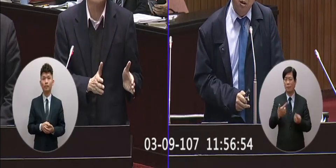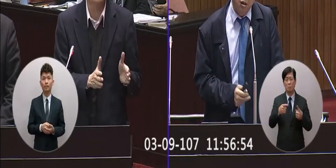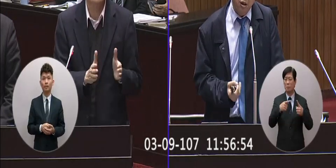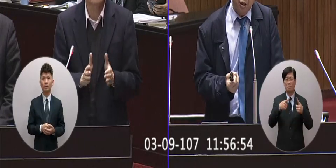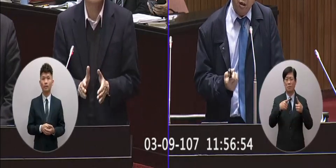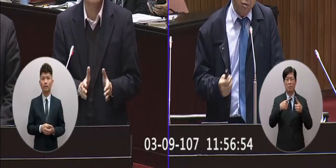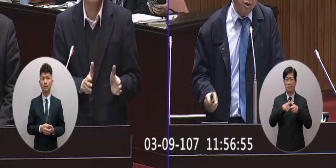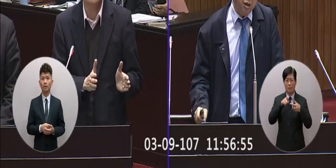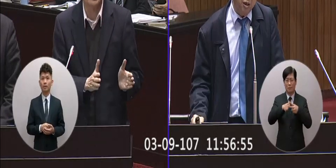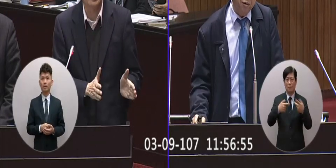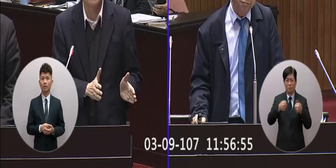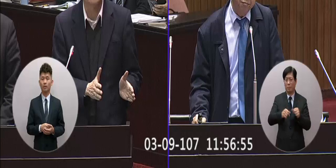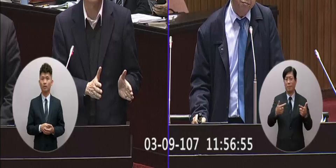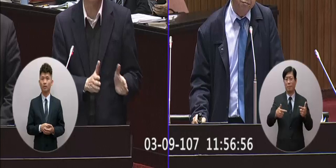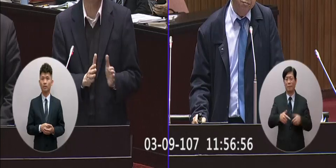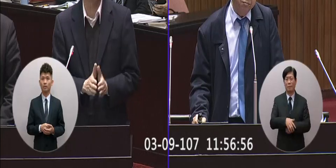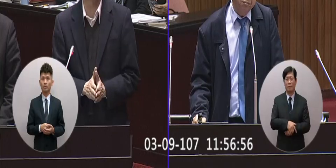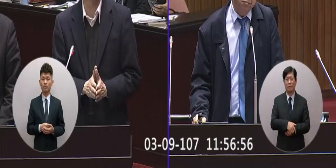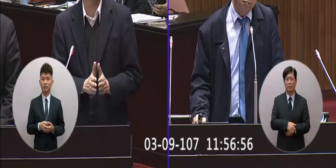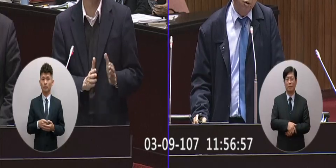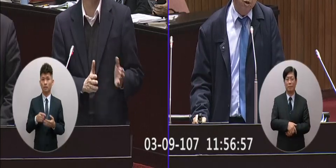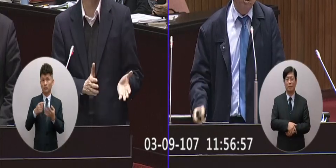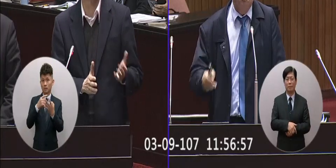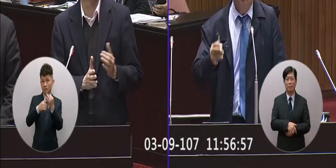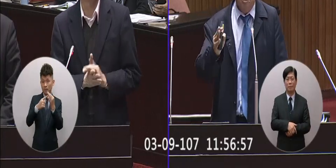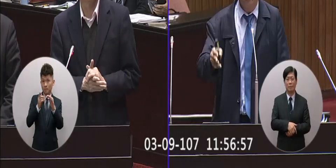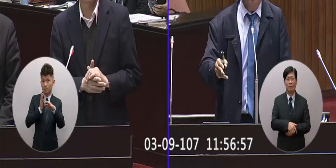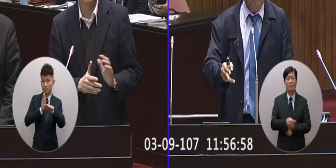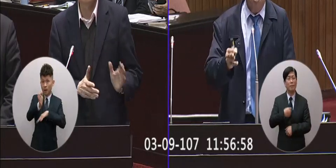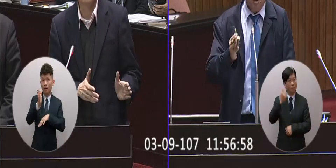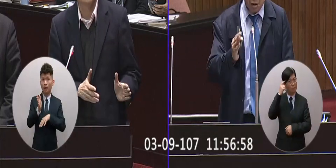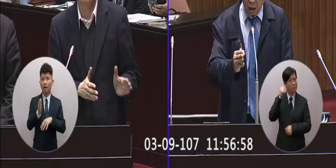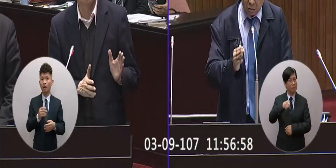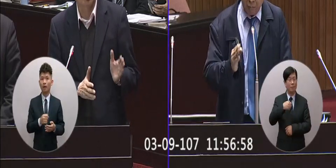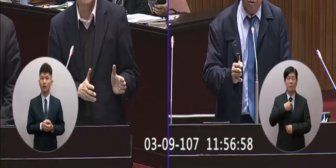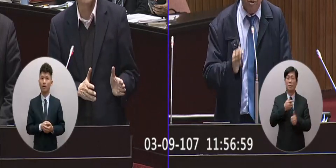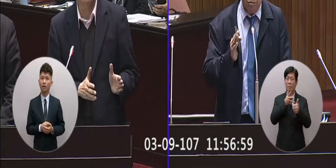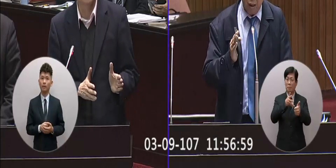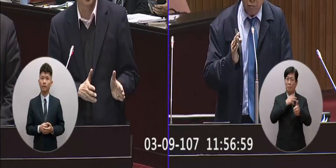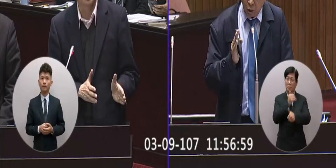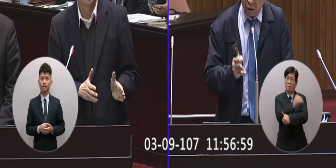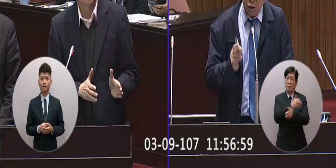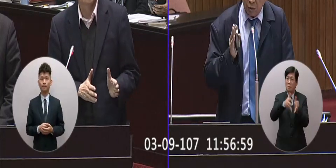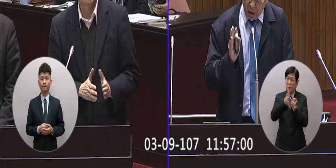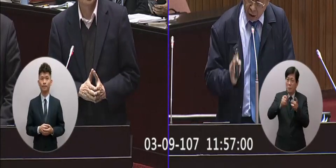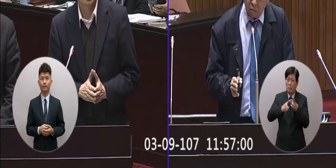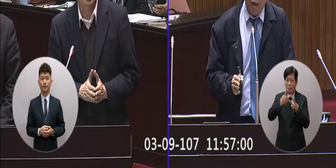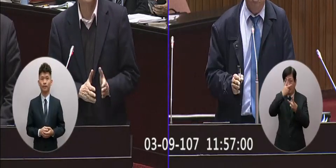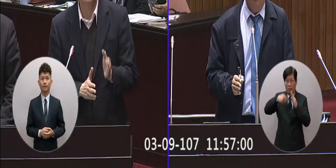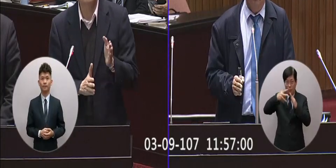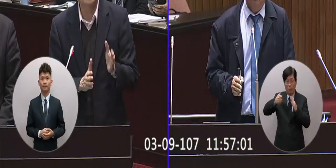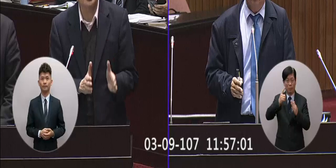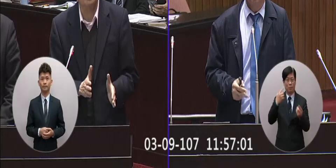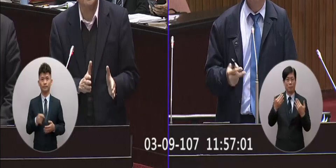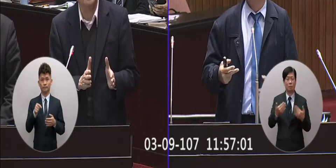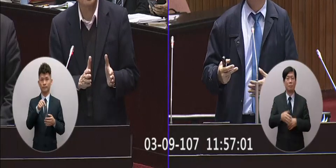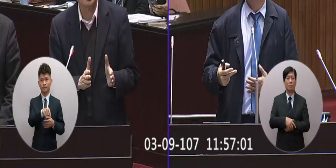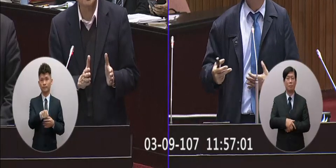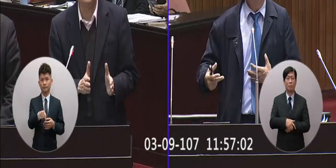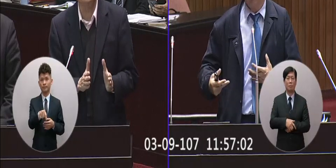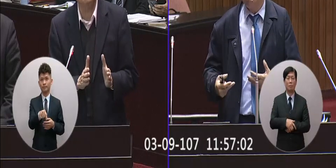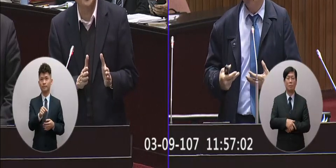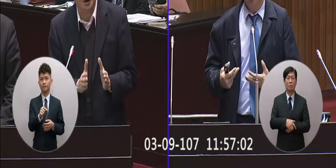斤一 克嘛，那就每公斤一克，那基本上呢， 我想 就是 这个物件，我来请教担保专家阮一定会肯了解。 可是这个东西是属